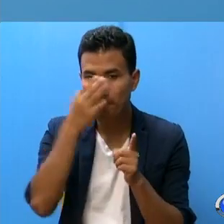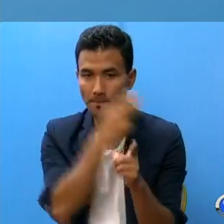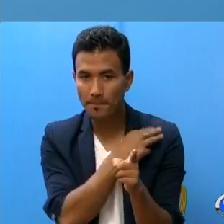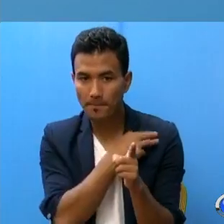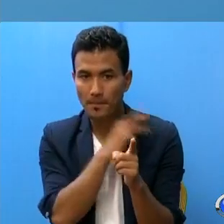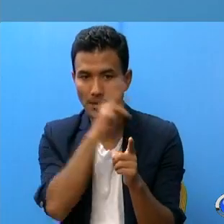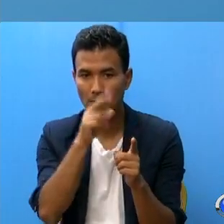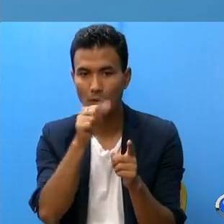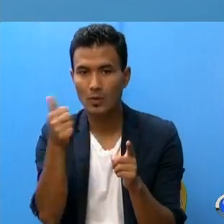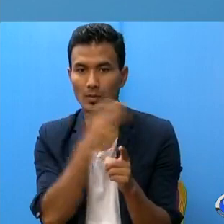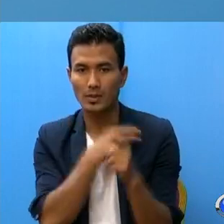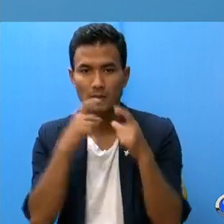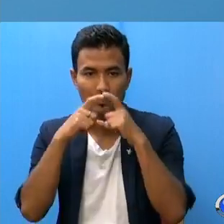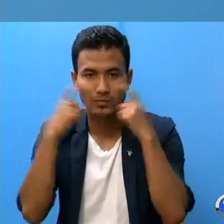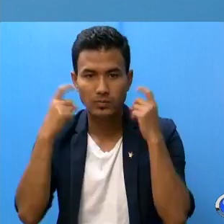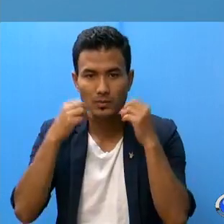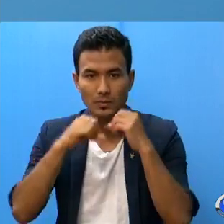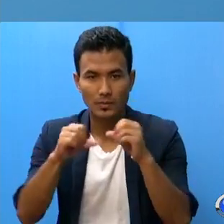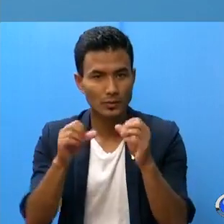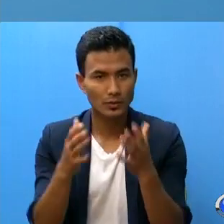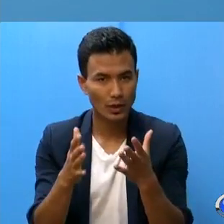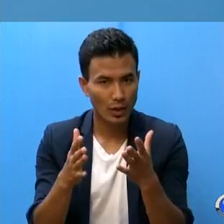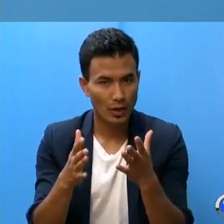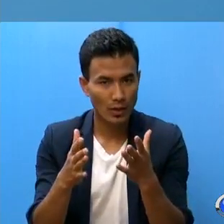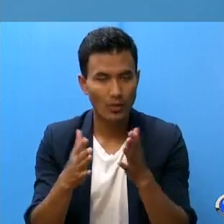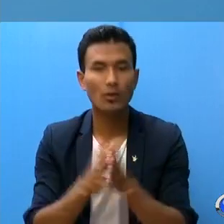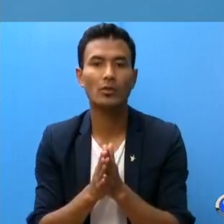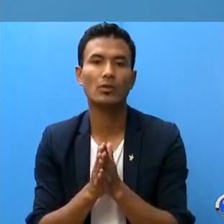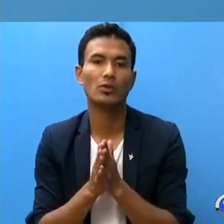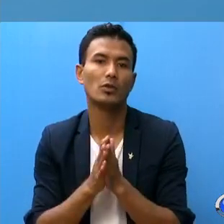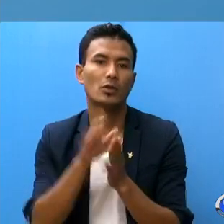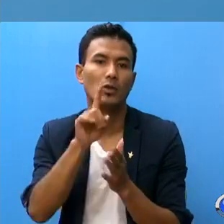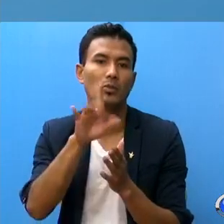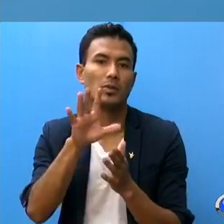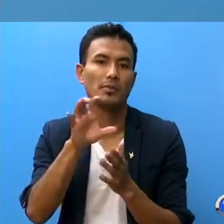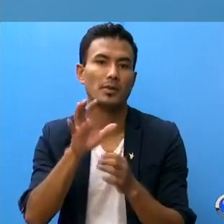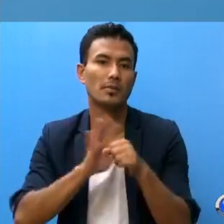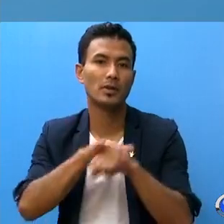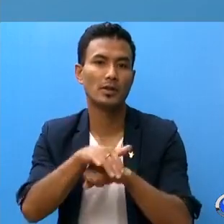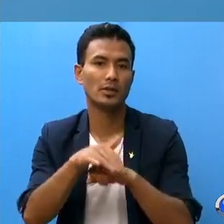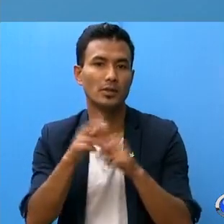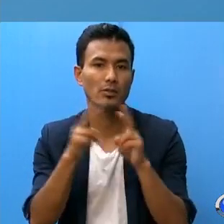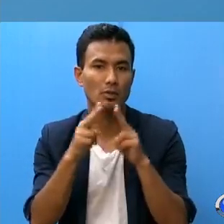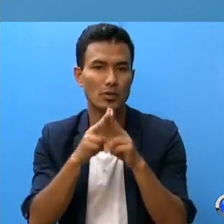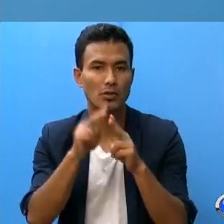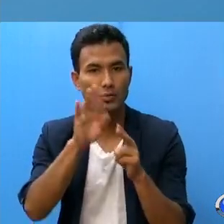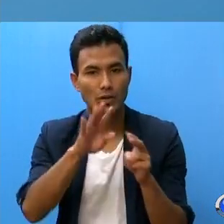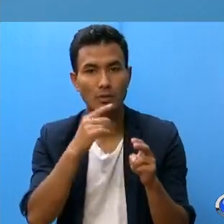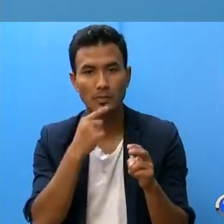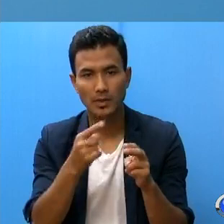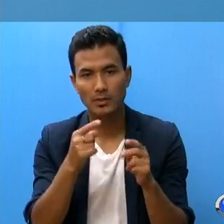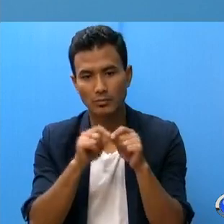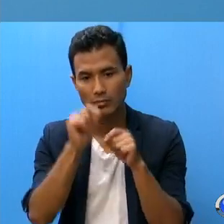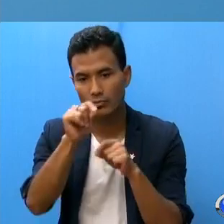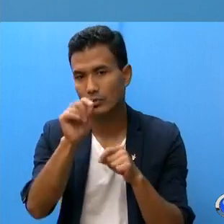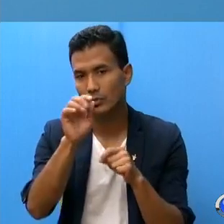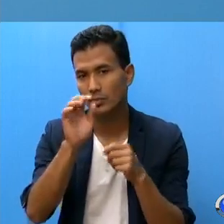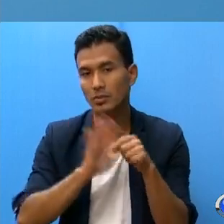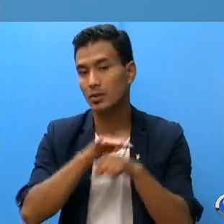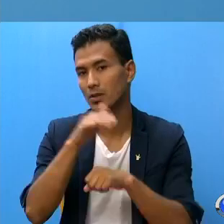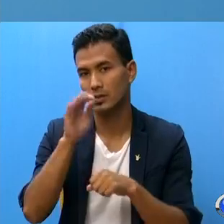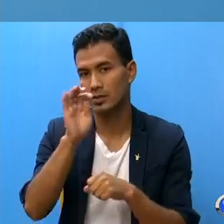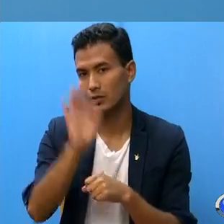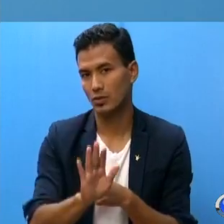चाएंग निंयोच्राँ भीbelsा